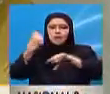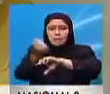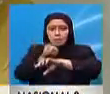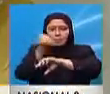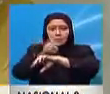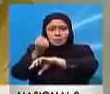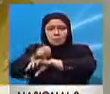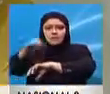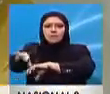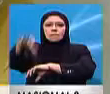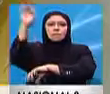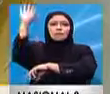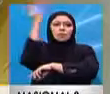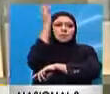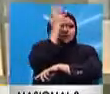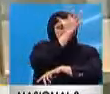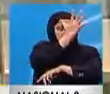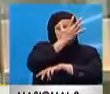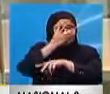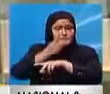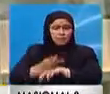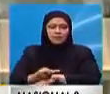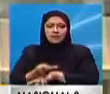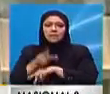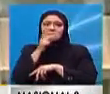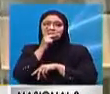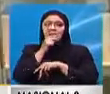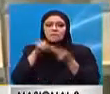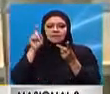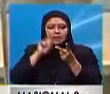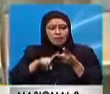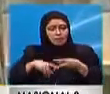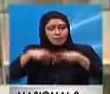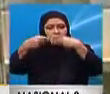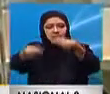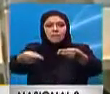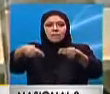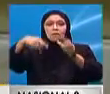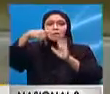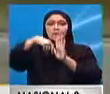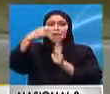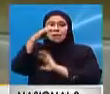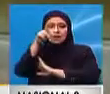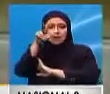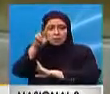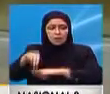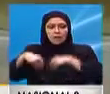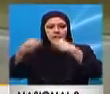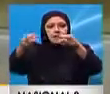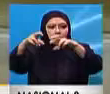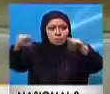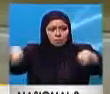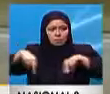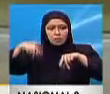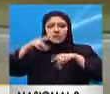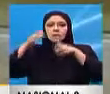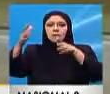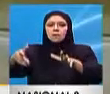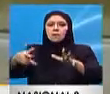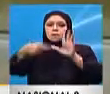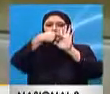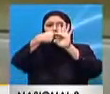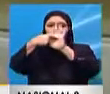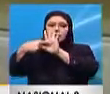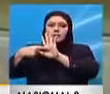lepas tu apa ni perhilitan jadi kita akan bagi ruang juga jadi dia akan pamkan binatang-binatang yang